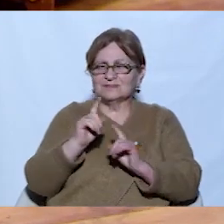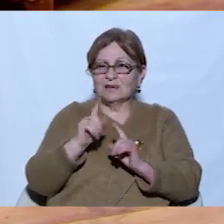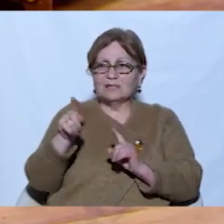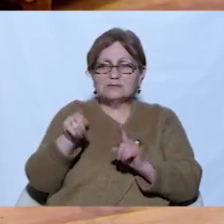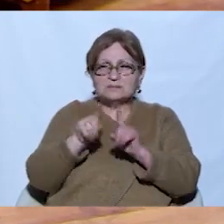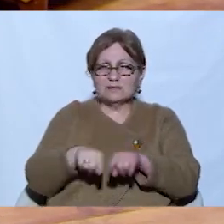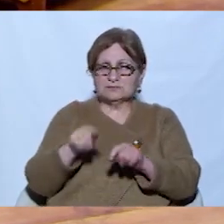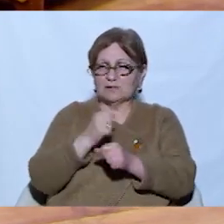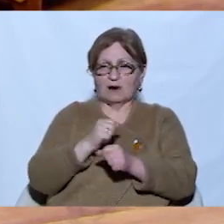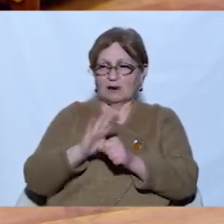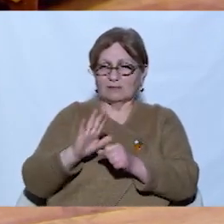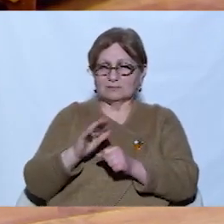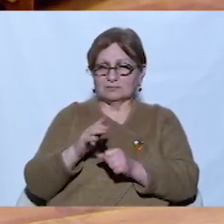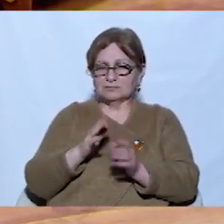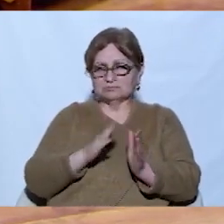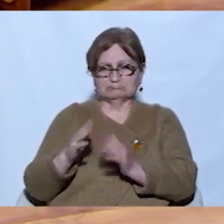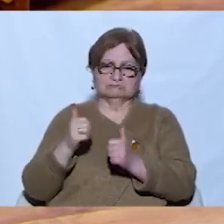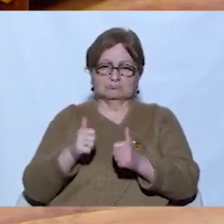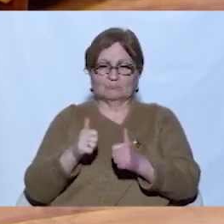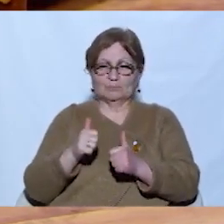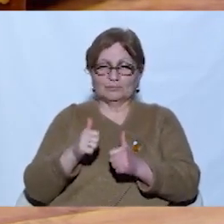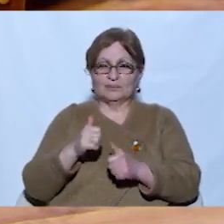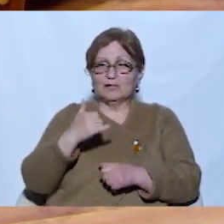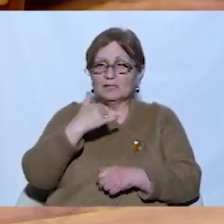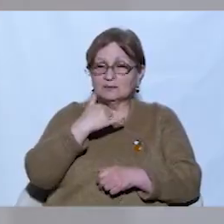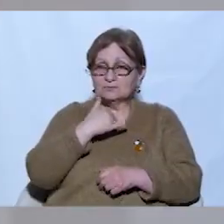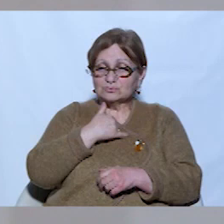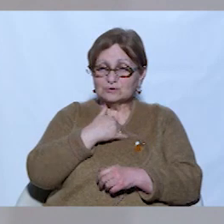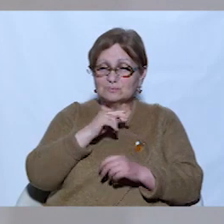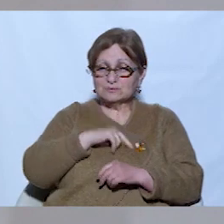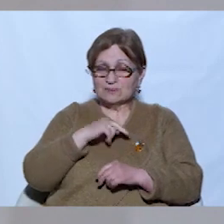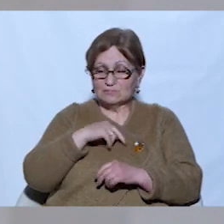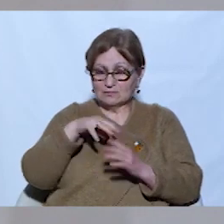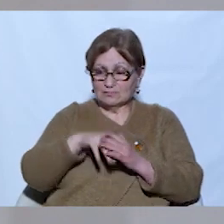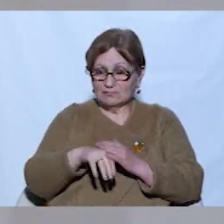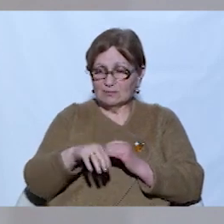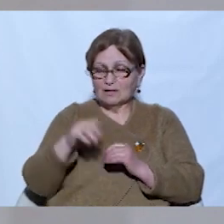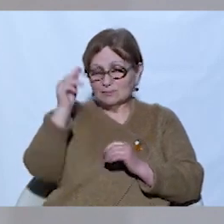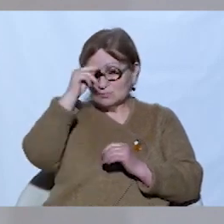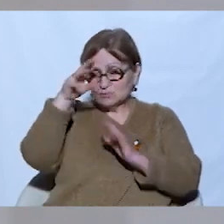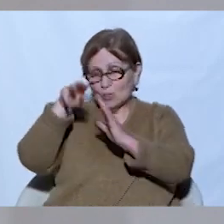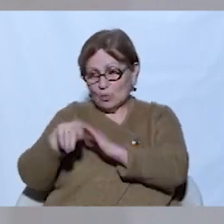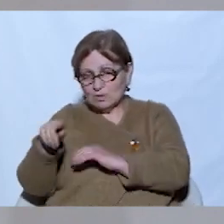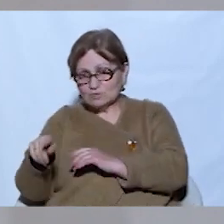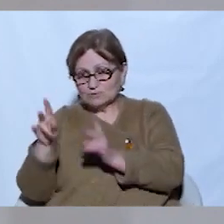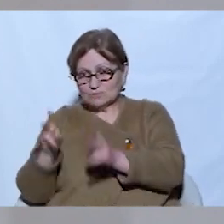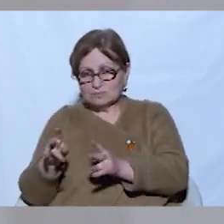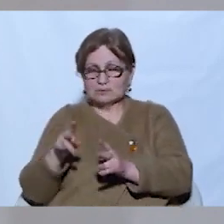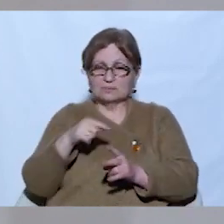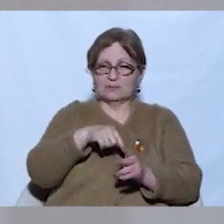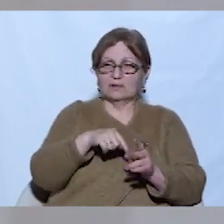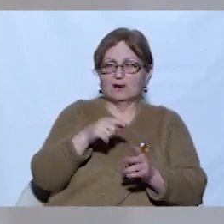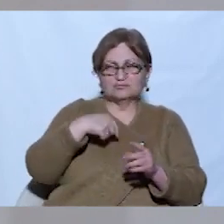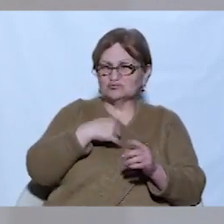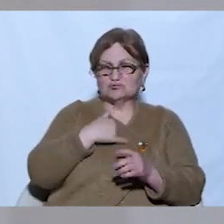უცხო სპეციალისტი, შეიძლება სულაც არ განახორცილოს ის ქცევა, როგორც წესი ასე ხდება. შესაბამისად, ჩემი სამუშაო არის იმ გარემოში, სადაც ეს ხდება. თუ